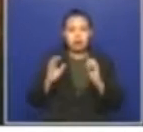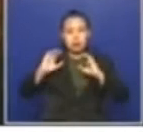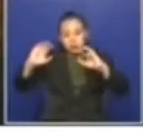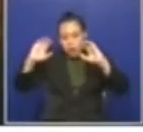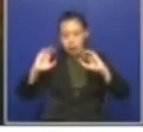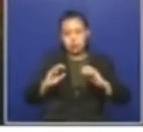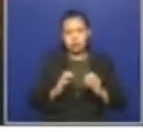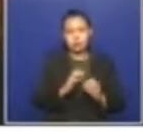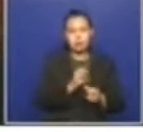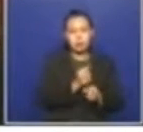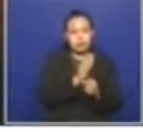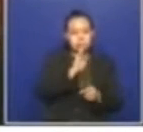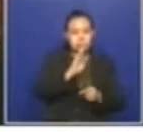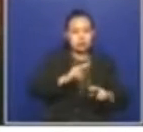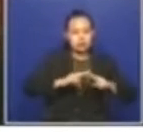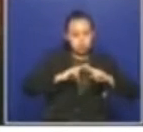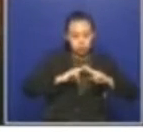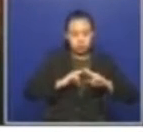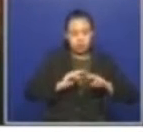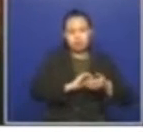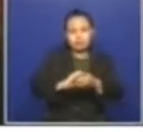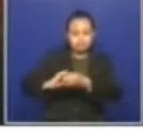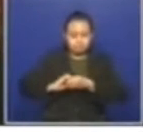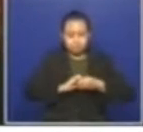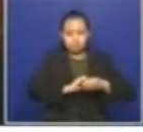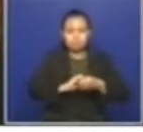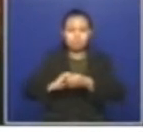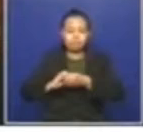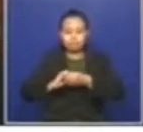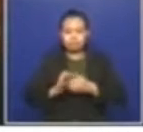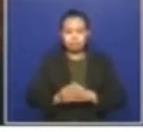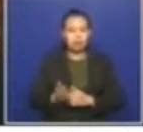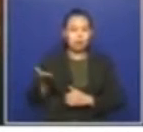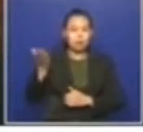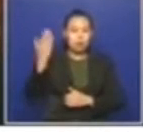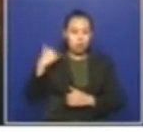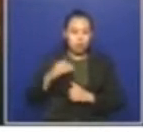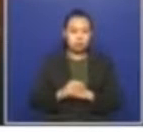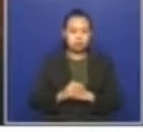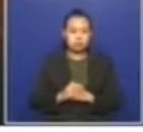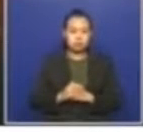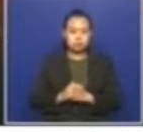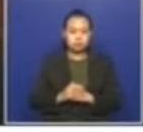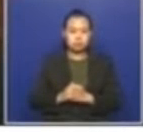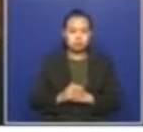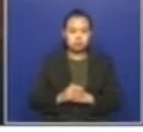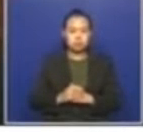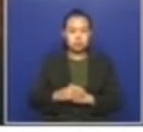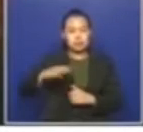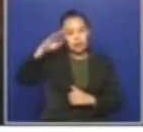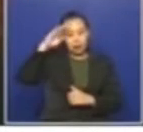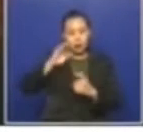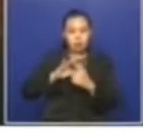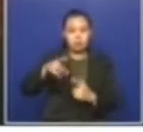วมระดมความคิดแก้ปัญหาร่วมกันสมัยพลเอกเปรมทำมาก่อนเลยนี่นานไปเลยตั้งแต่พลเอกเปรมเนี่ยก